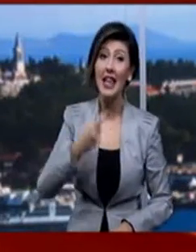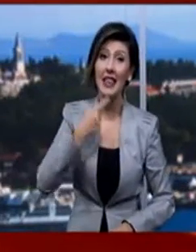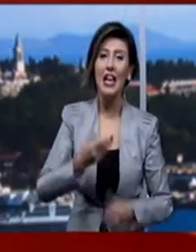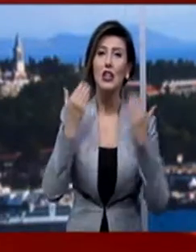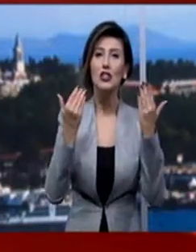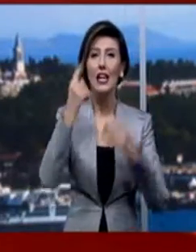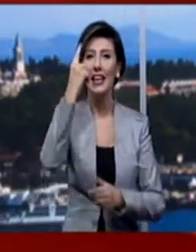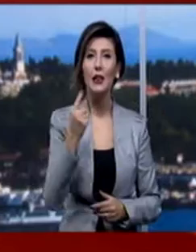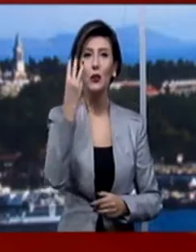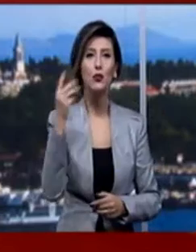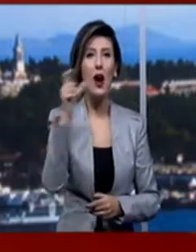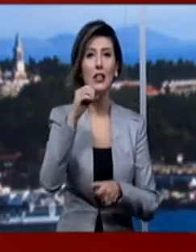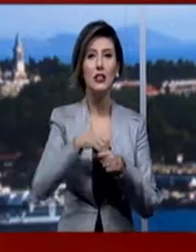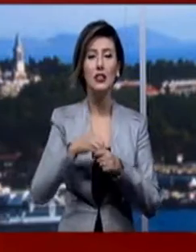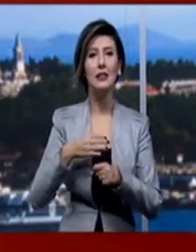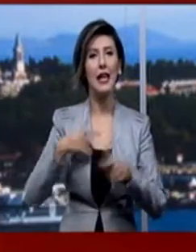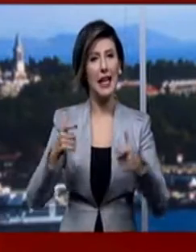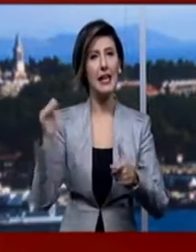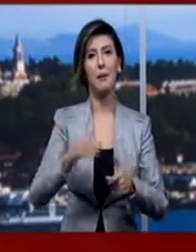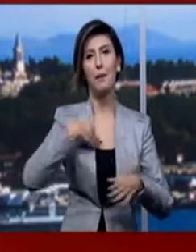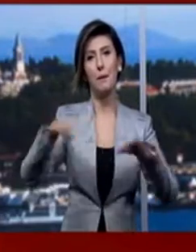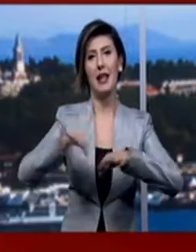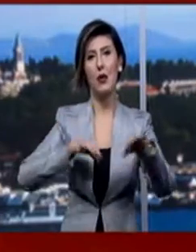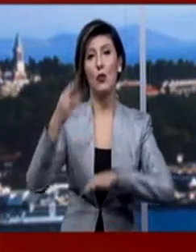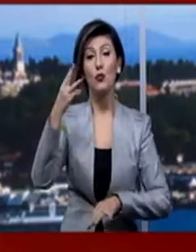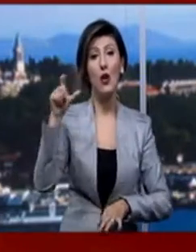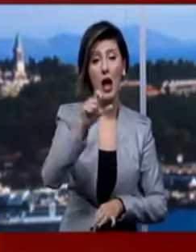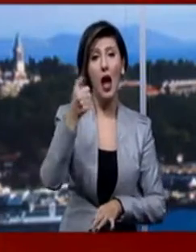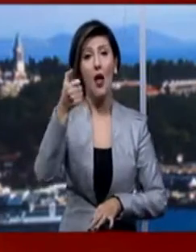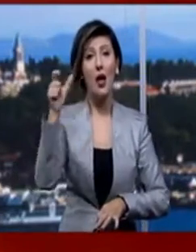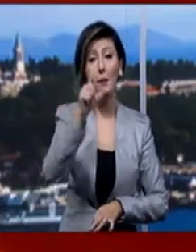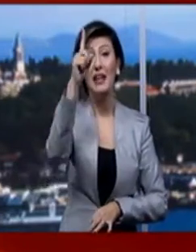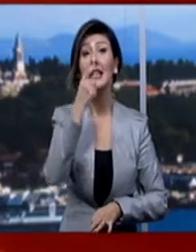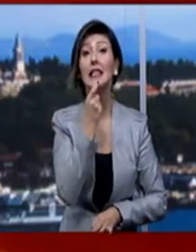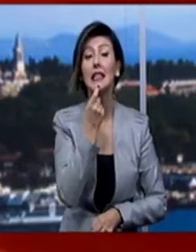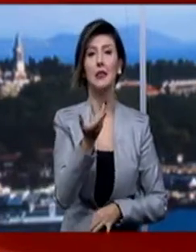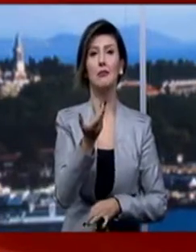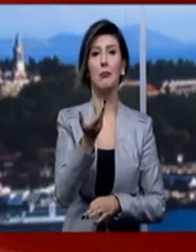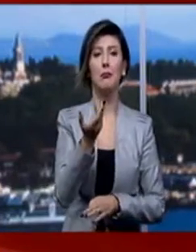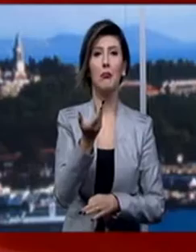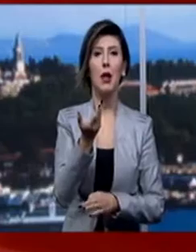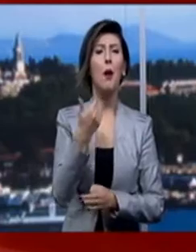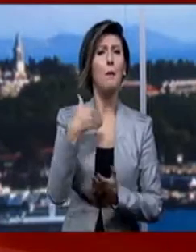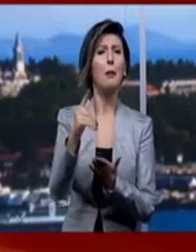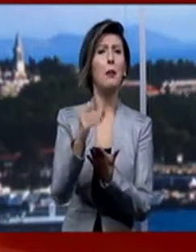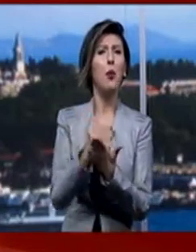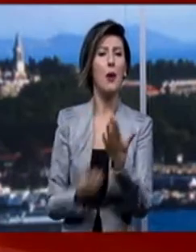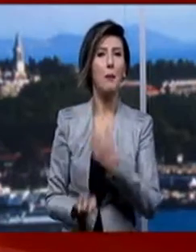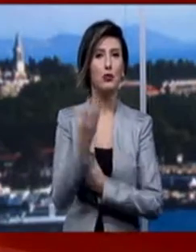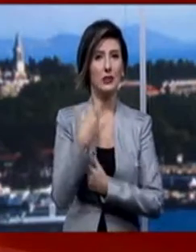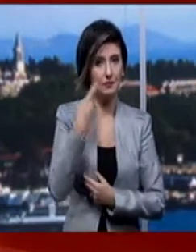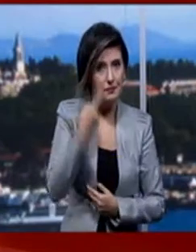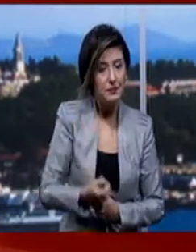3 ayda yerine getirmeyi planlıyorum. 3 aylık, 6 aylık, 1 yıllık bir program